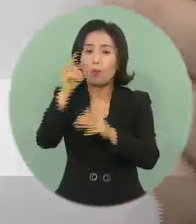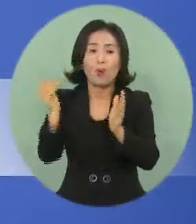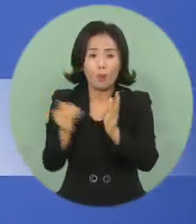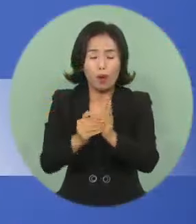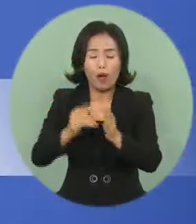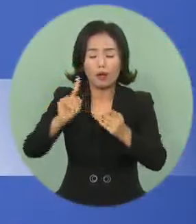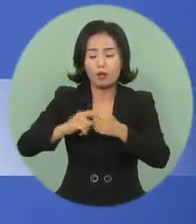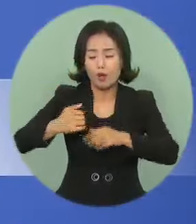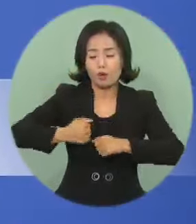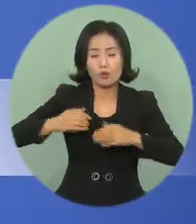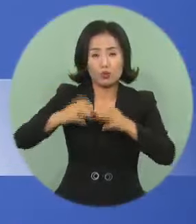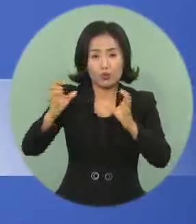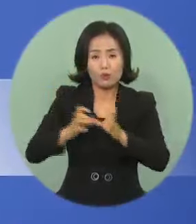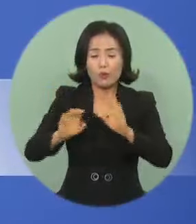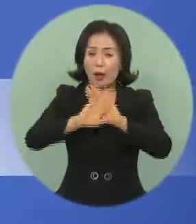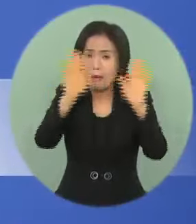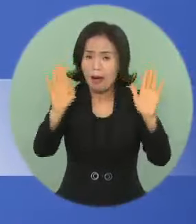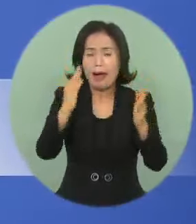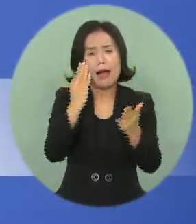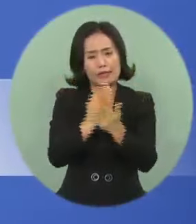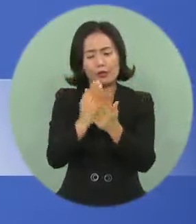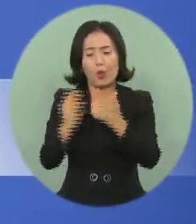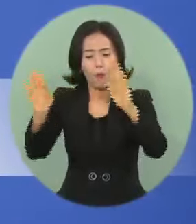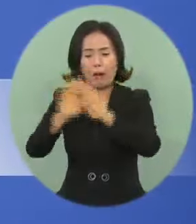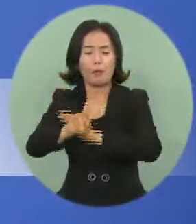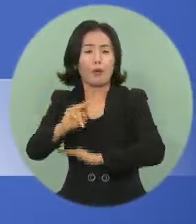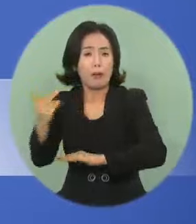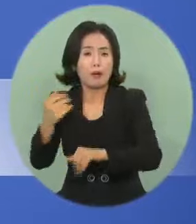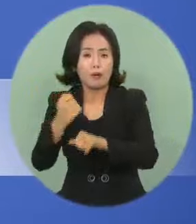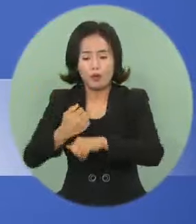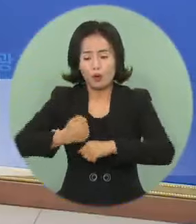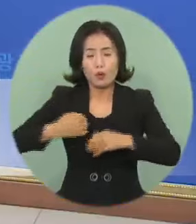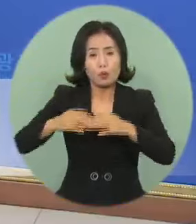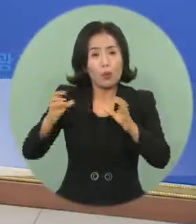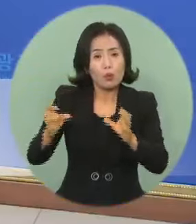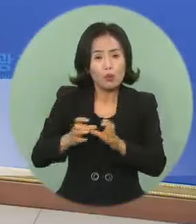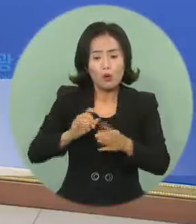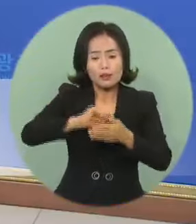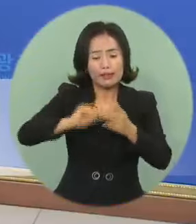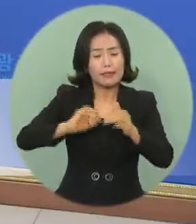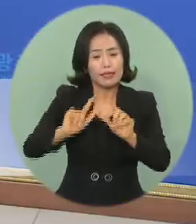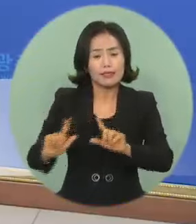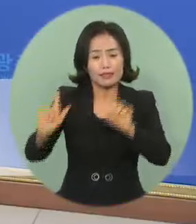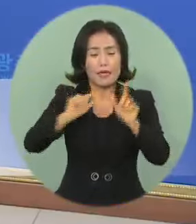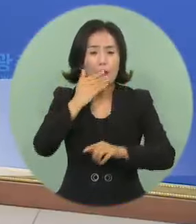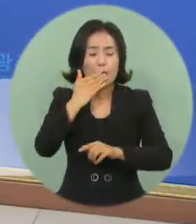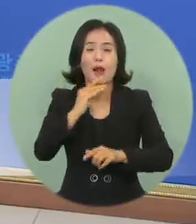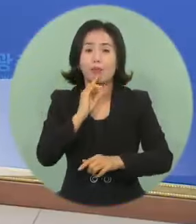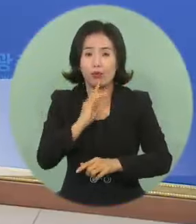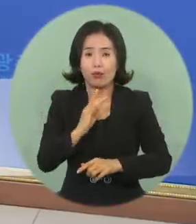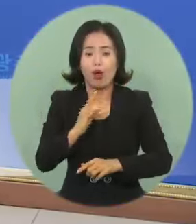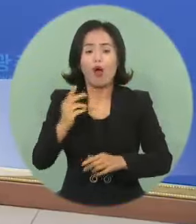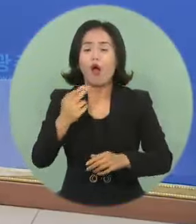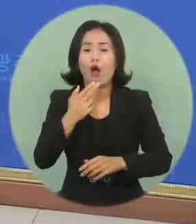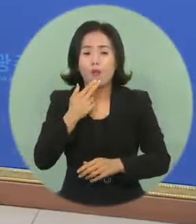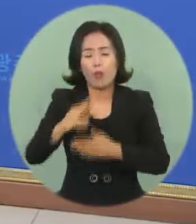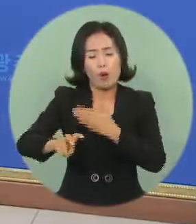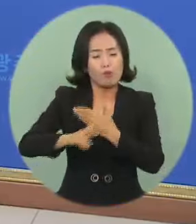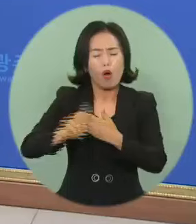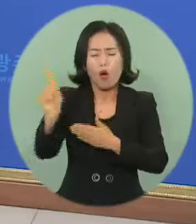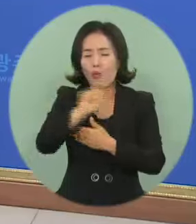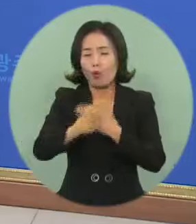따라 군 근무도 주간에서 야간으로 전환받아 군 복무와 기자 생활을 병행할 수 있었을 뿐 어떤